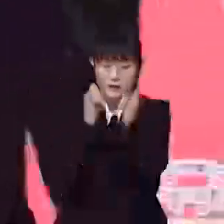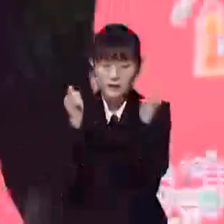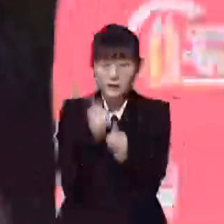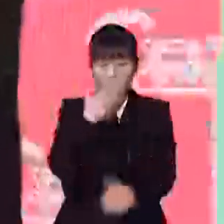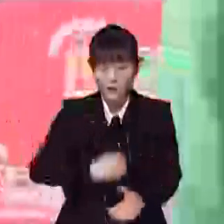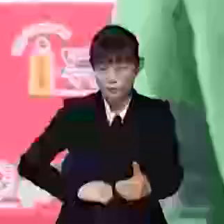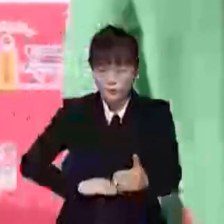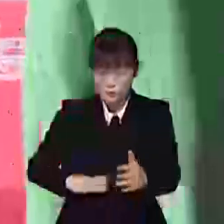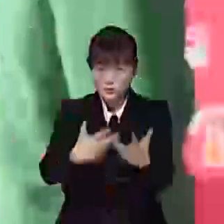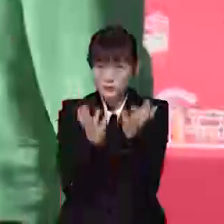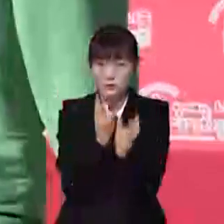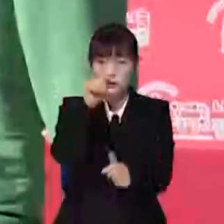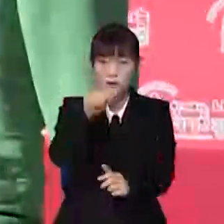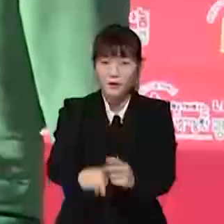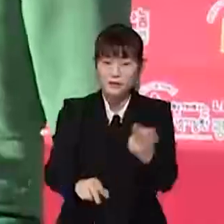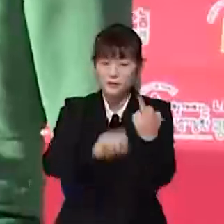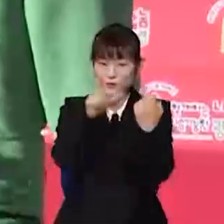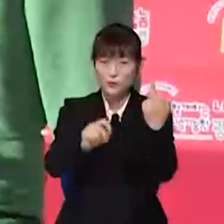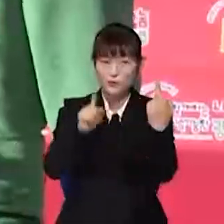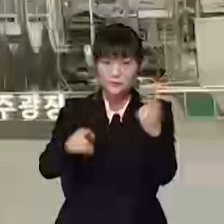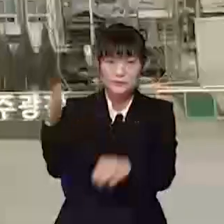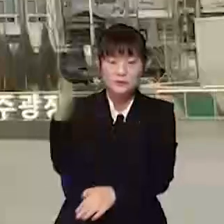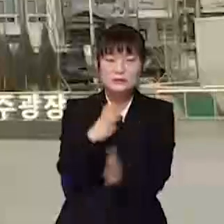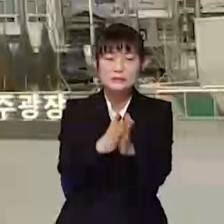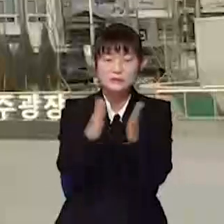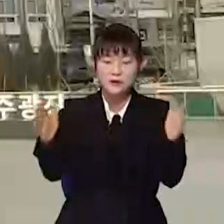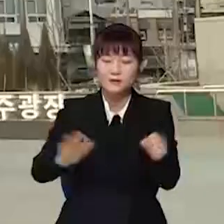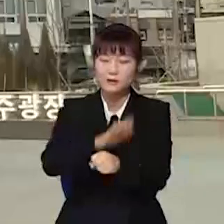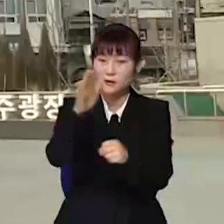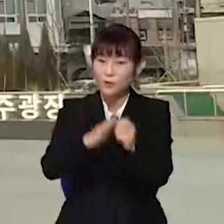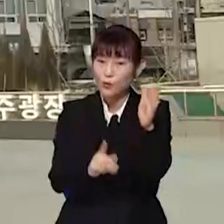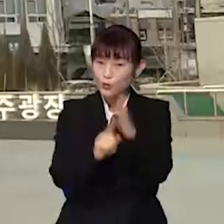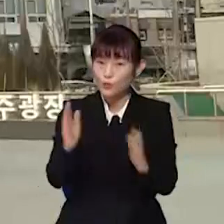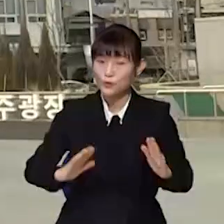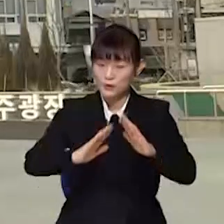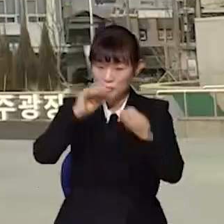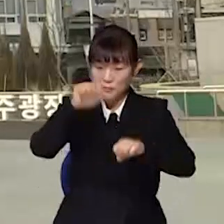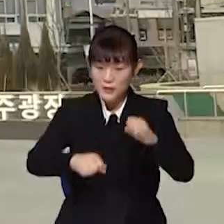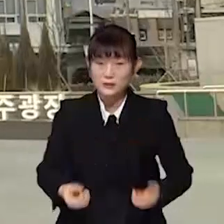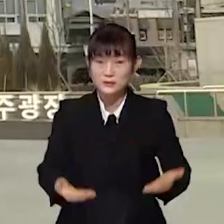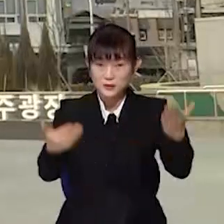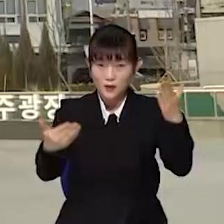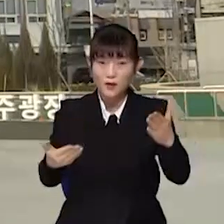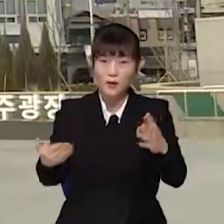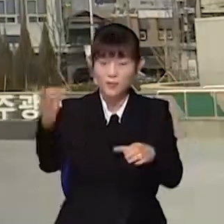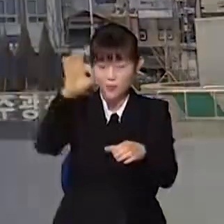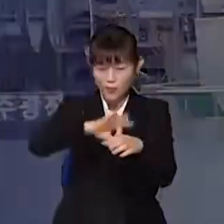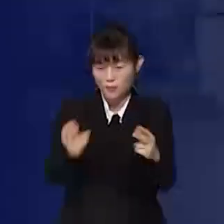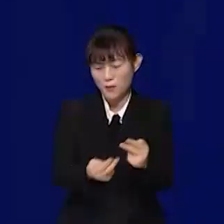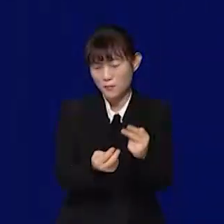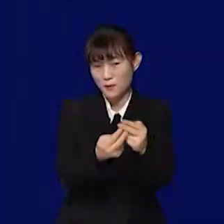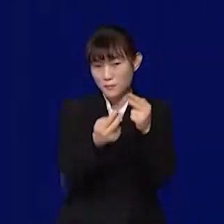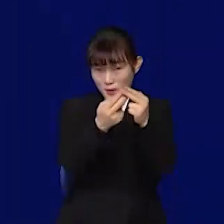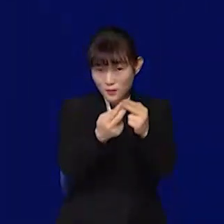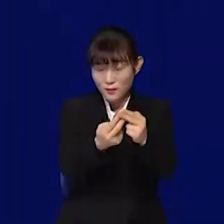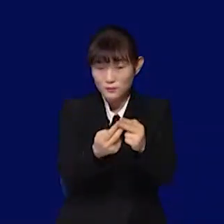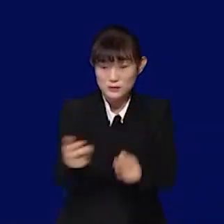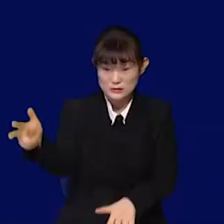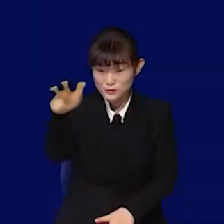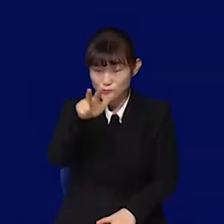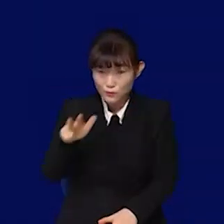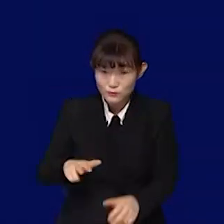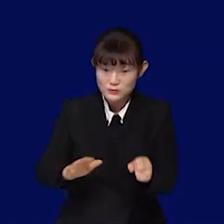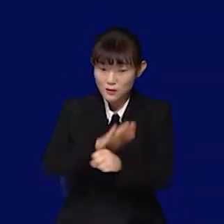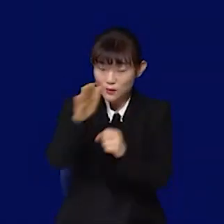공동모금회가 지난달 1일부터 시작한 사랑의 온도탑 모금 캠페인에 모금액으로 쌓이게 됩니다. 하지만 전국